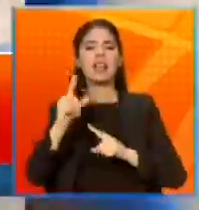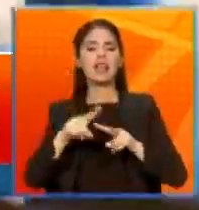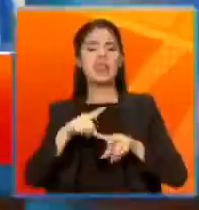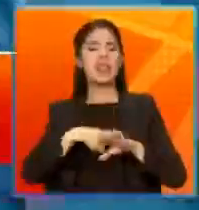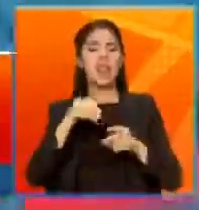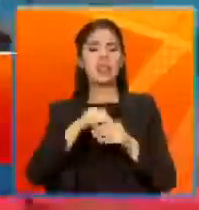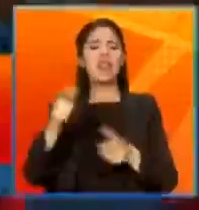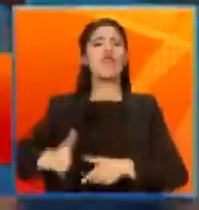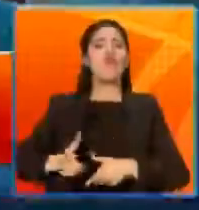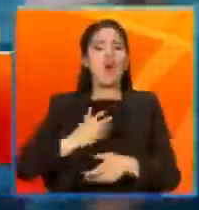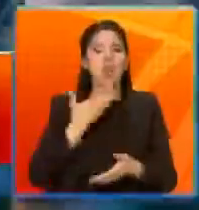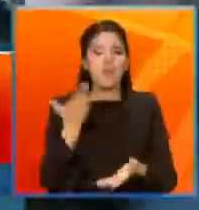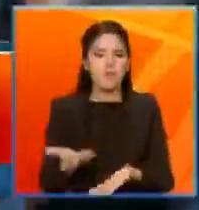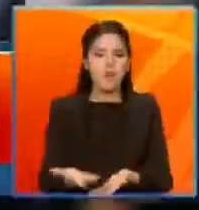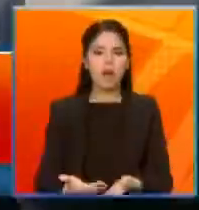siteydi.